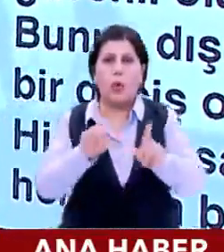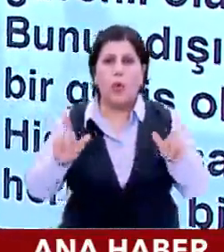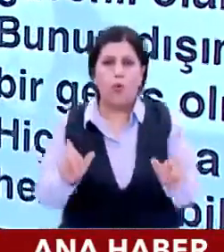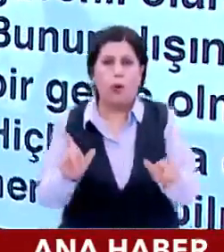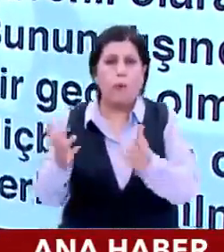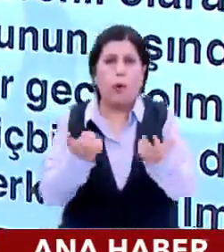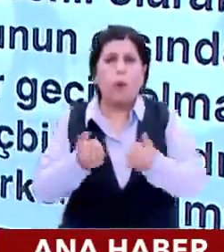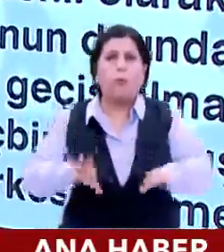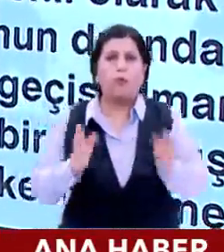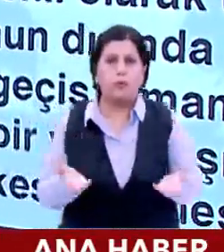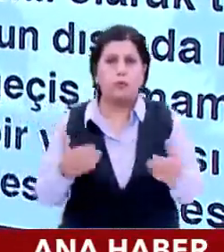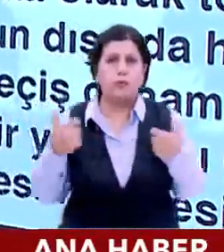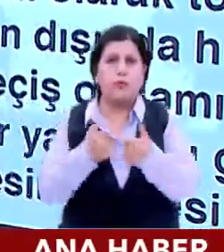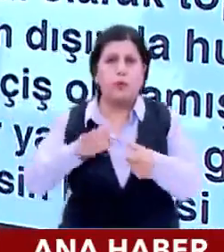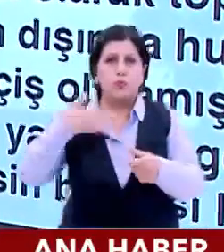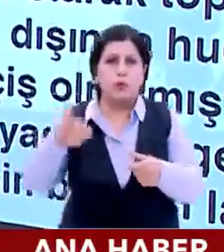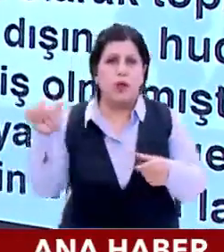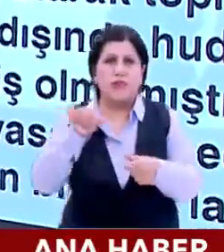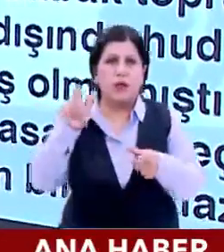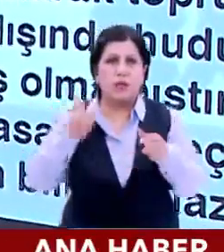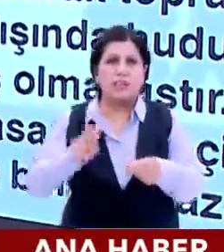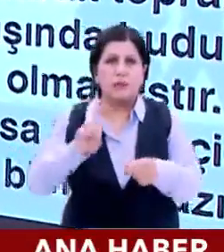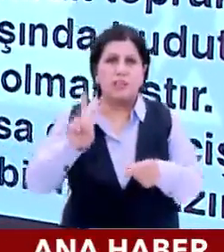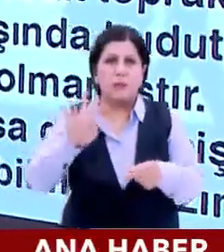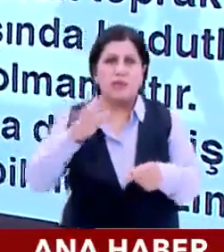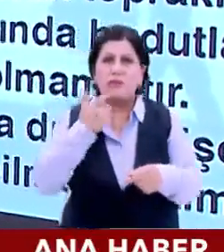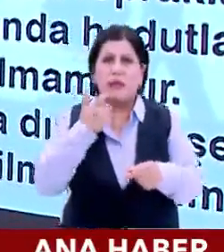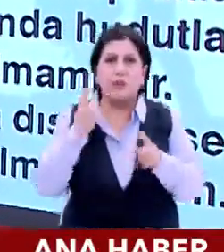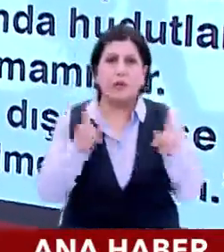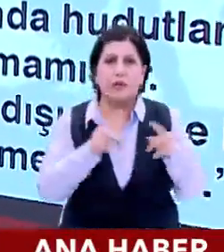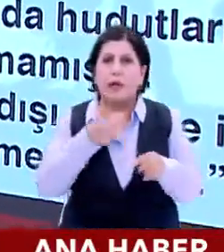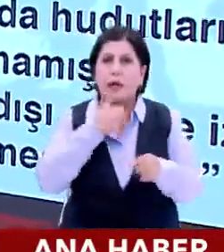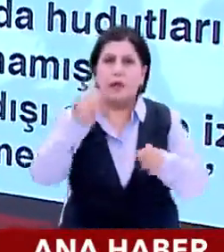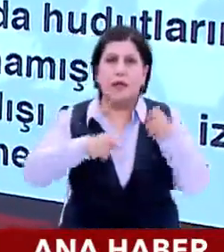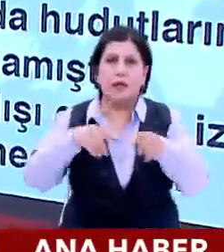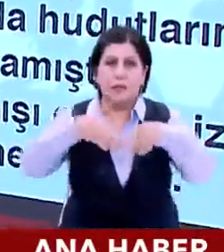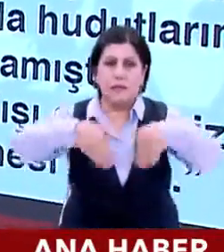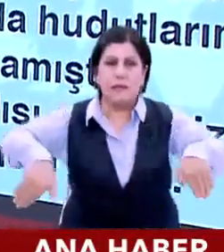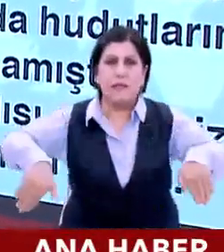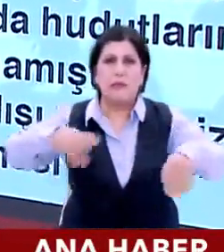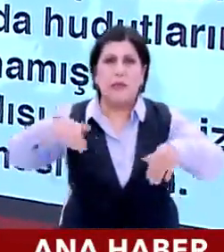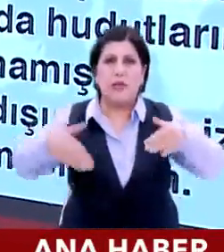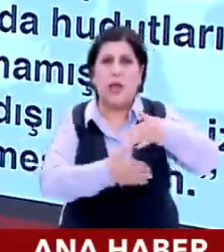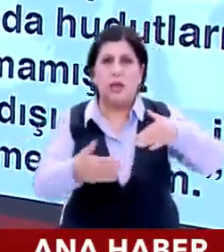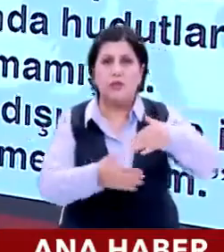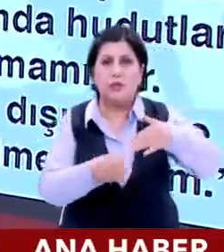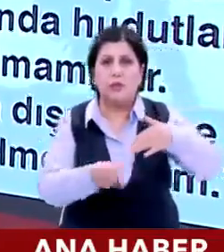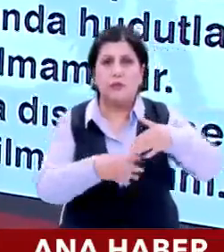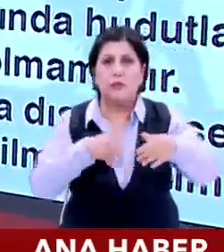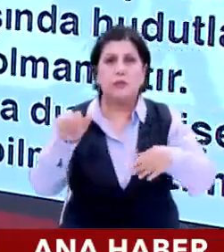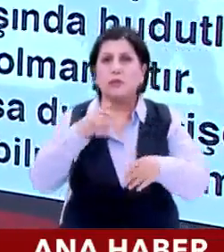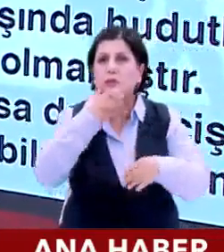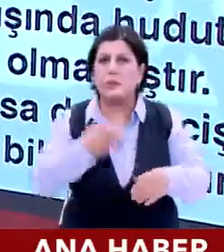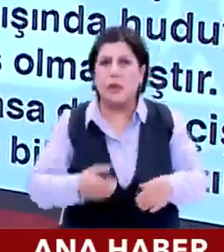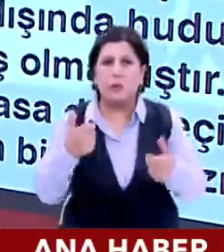alınmıyor savaş sonrası Afganistan'dan 20-25 yaş arası erkeklerin sınırdan geçtiğini geliyorlar eski Taliban